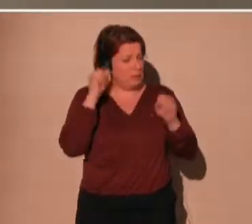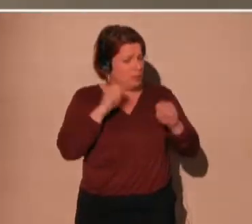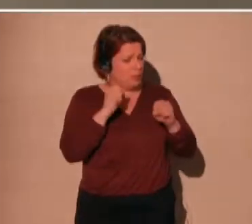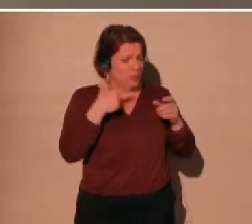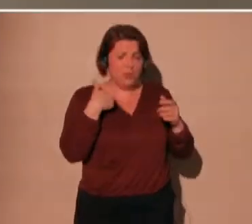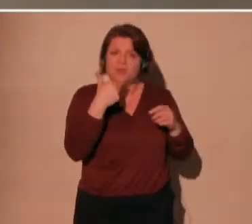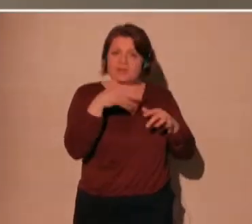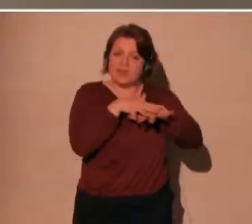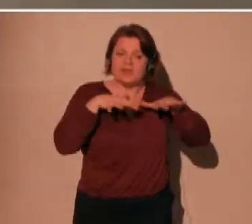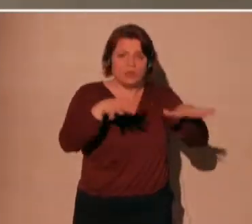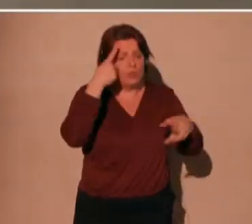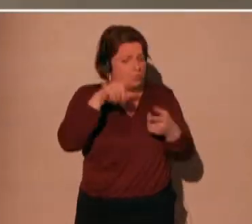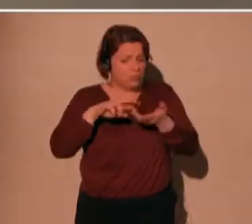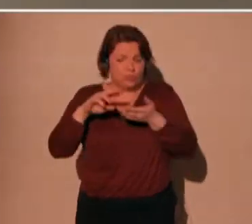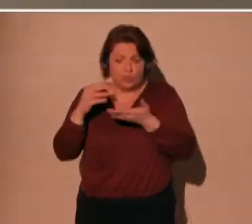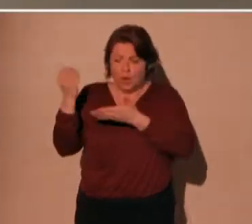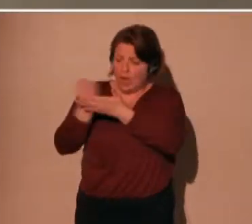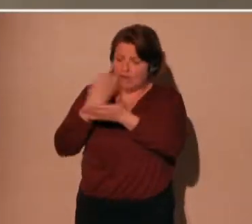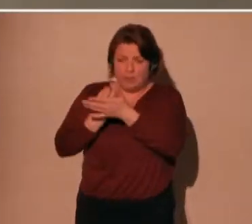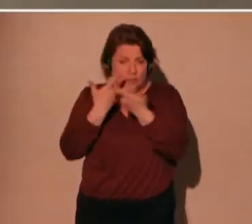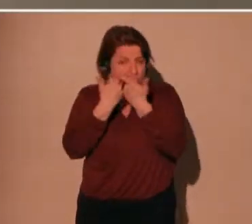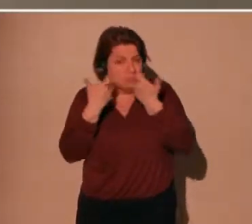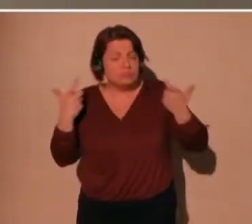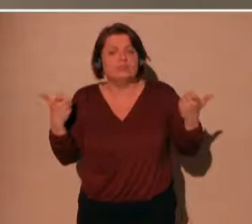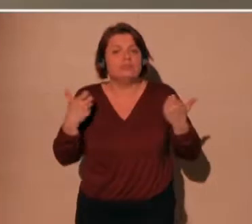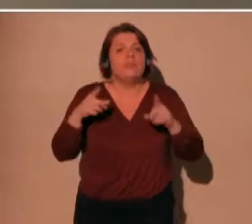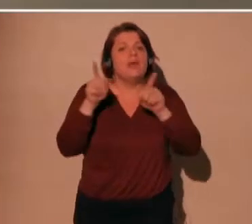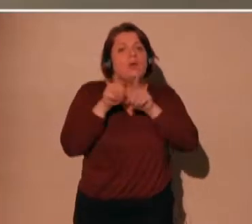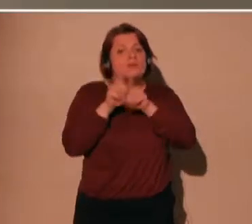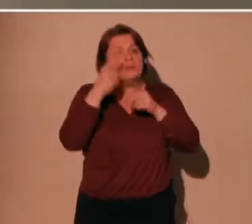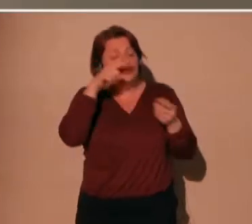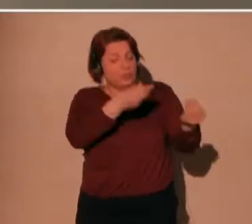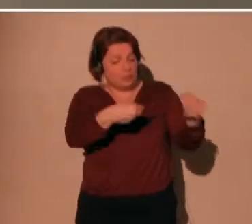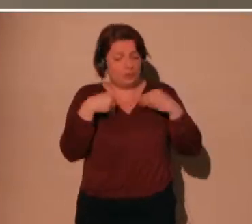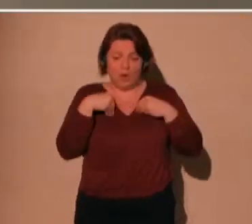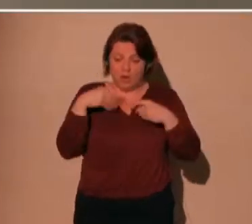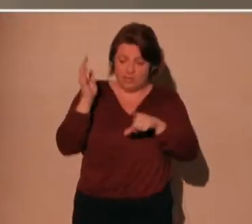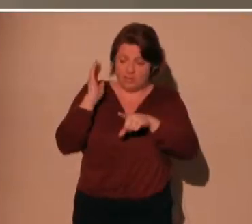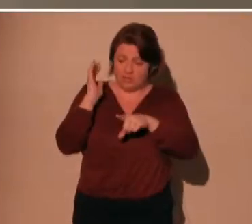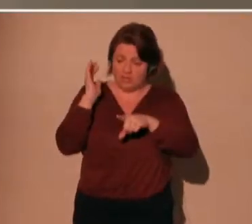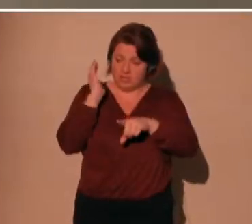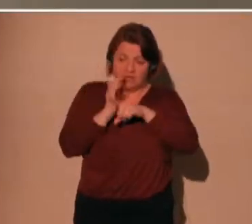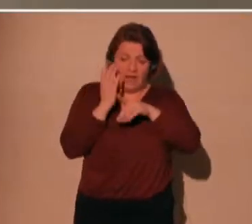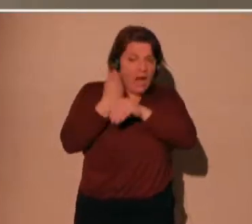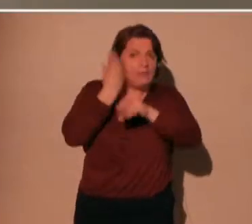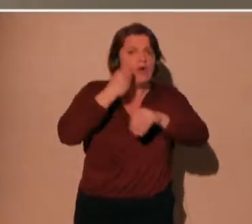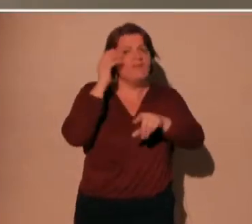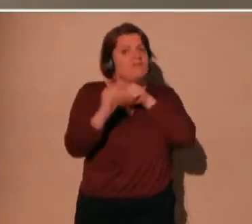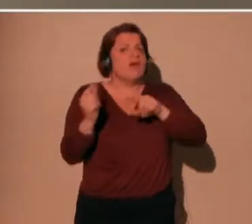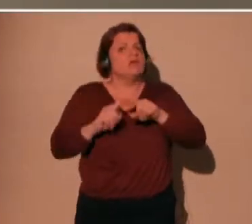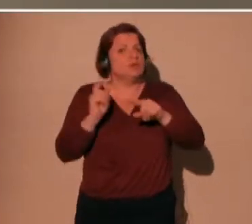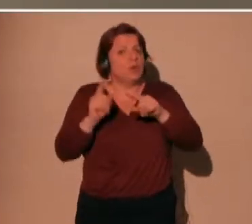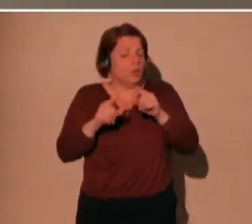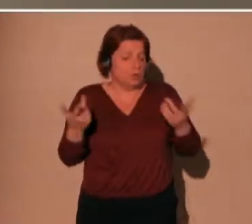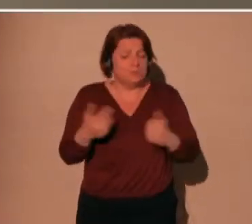de données, mais également pour apprendre à faire certaines choses, ce qui peut être utile pour un certain nombre